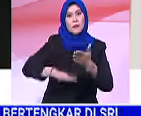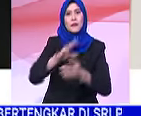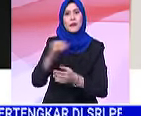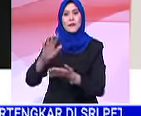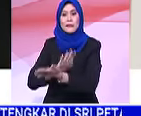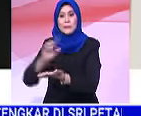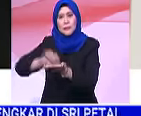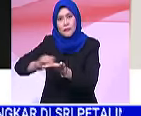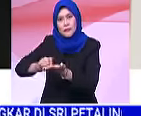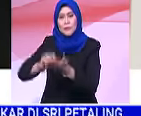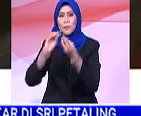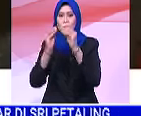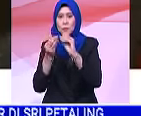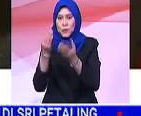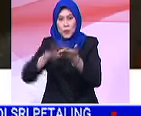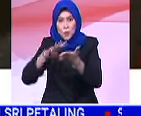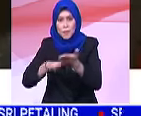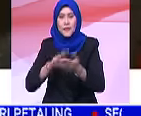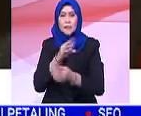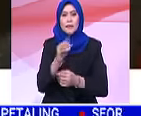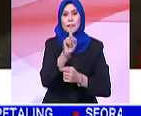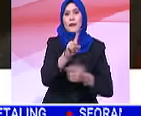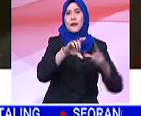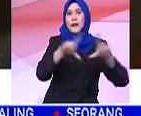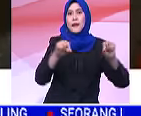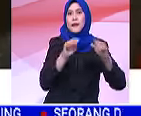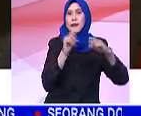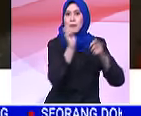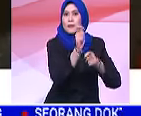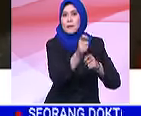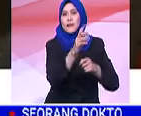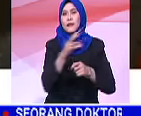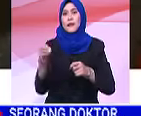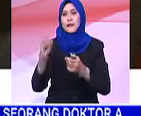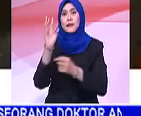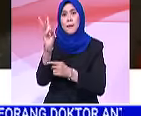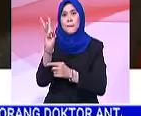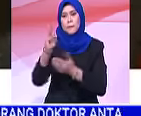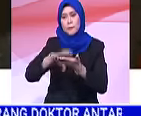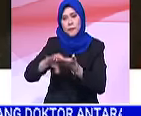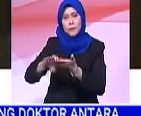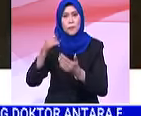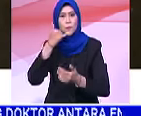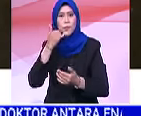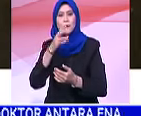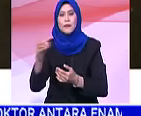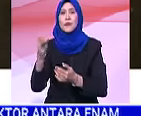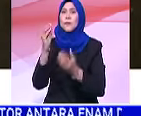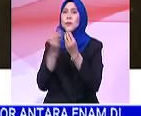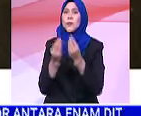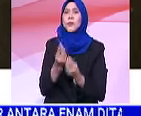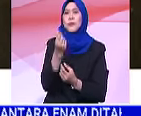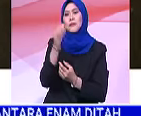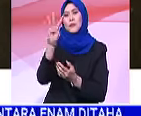keping kertas catatan angka perjudian, 1 kad akses, 6 SIM card hotlink, 10 telefon bimbit dan wang tunai berjumlah